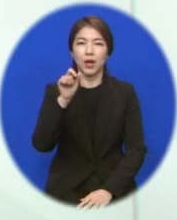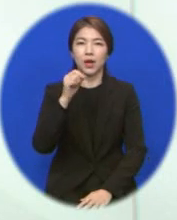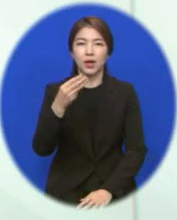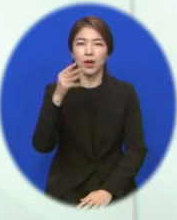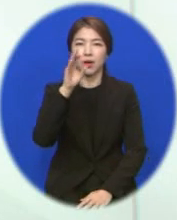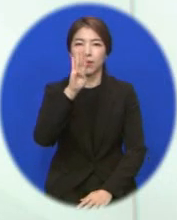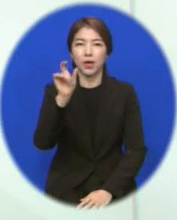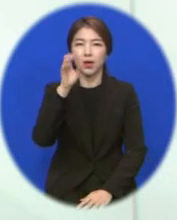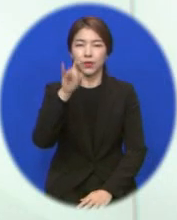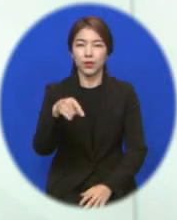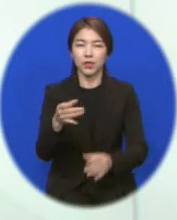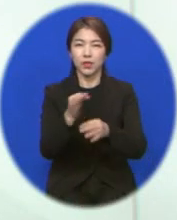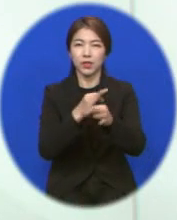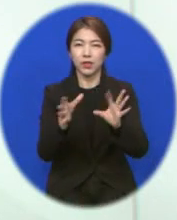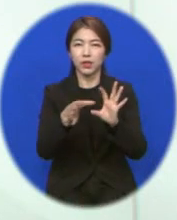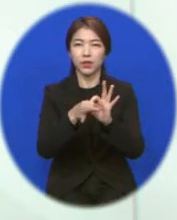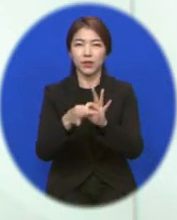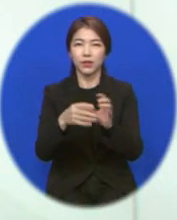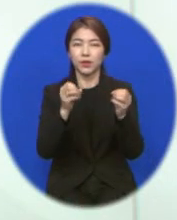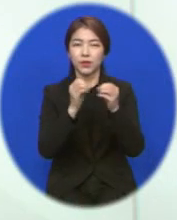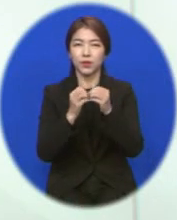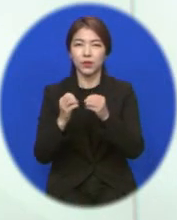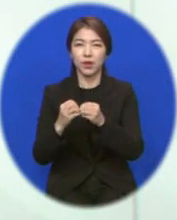말바우시장과연계하여